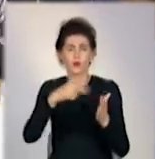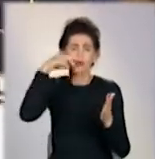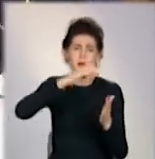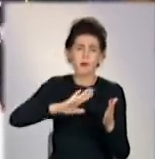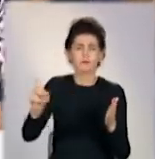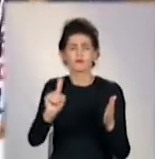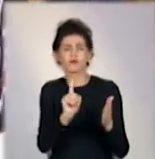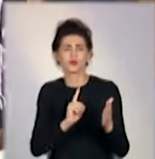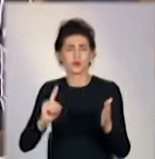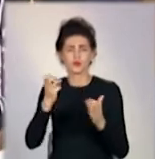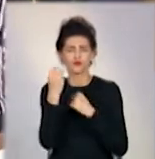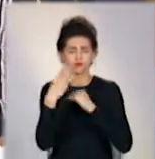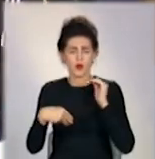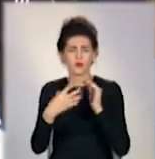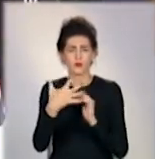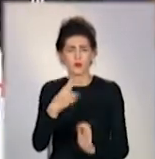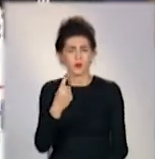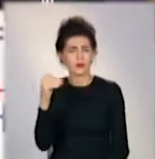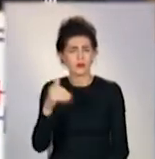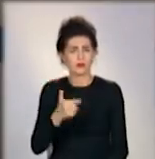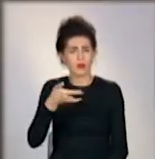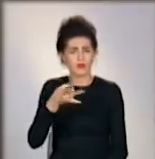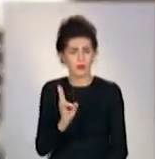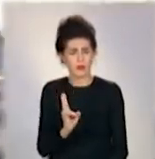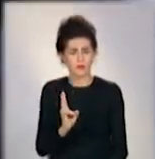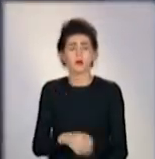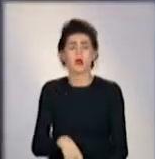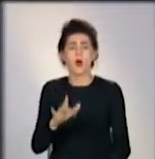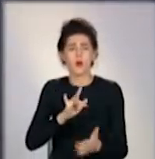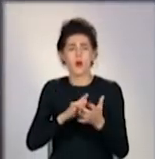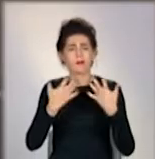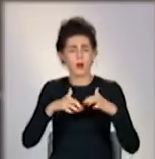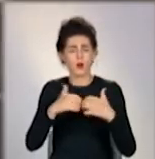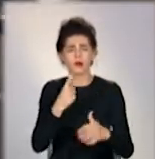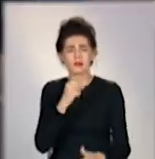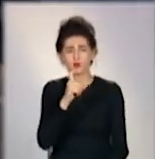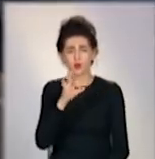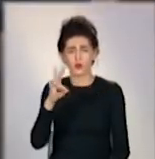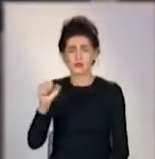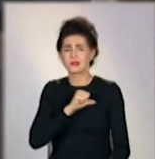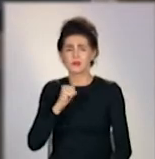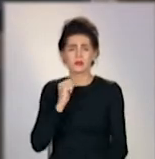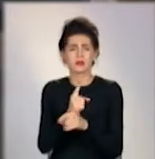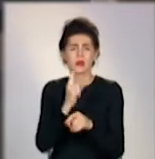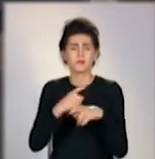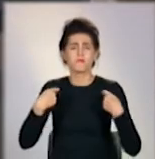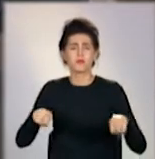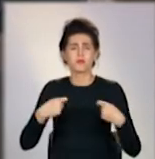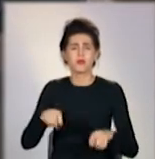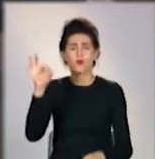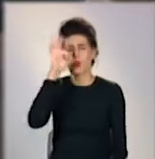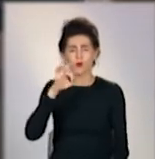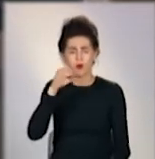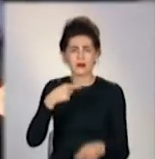едак. Штрафи 51 тисяча, понимаете? Краматорську червоній зоні. Одна з заборон – це торгівля непродовольчими